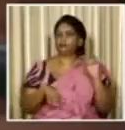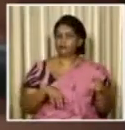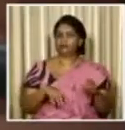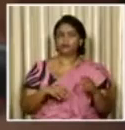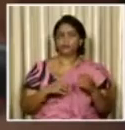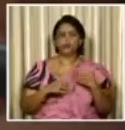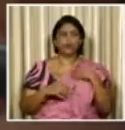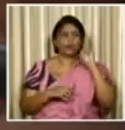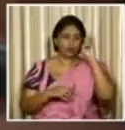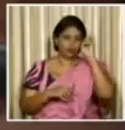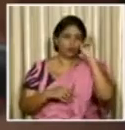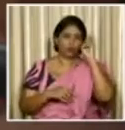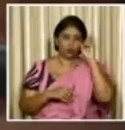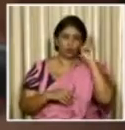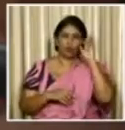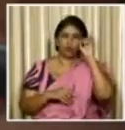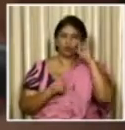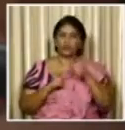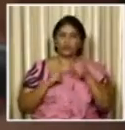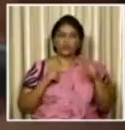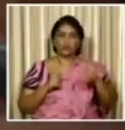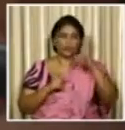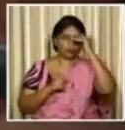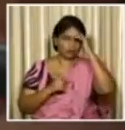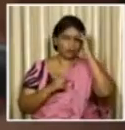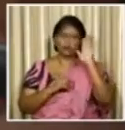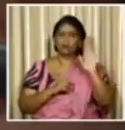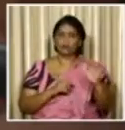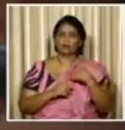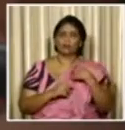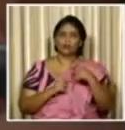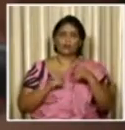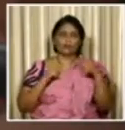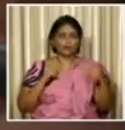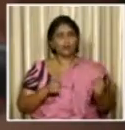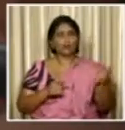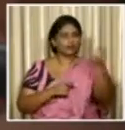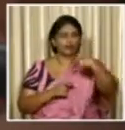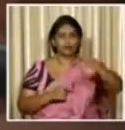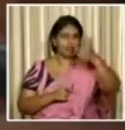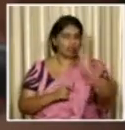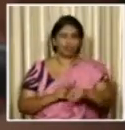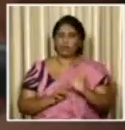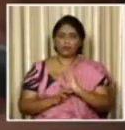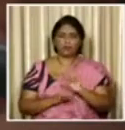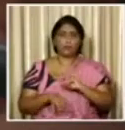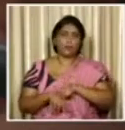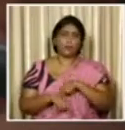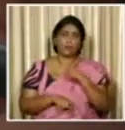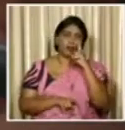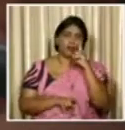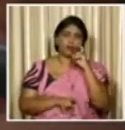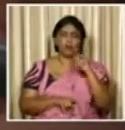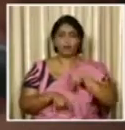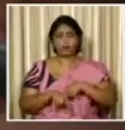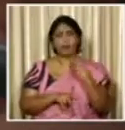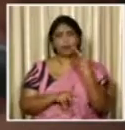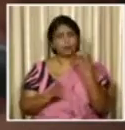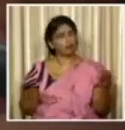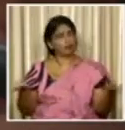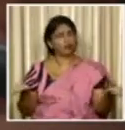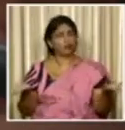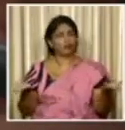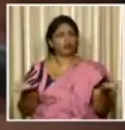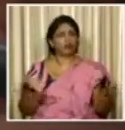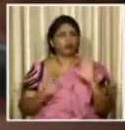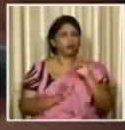danna udeedi ude vipakshanayakawaryage bhumikawa mama danna vipaksha kawuruth anumatha karanne kiyala pay ekahamara deka mokadda me karanne vigatama